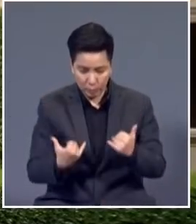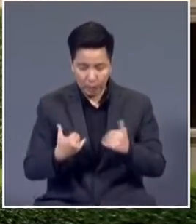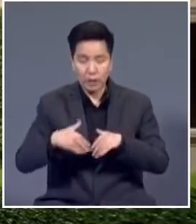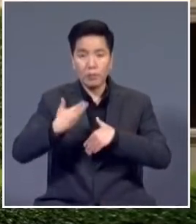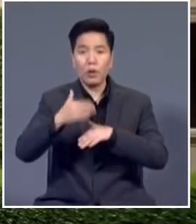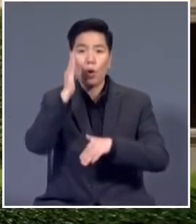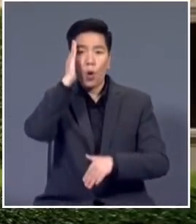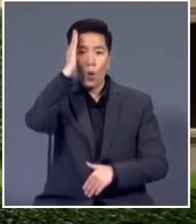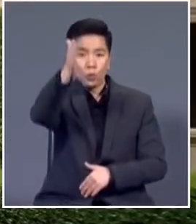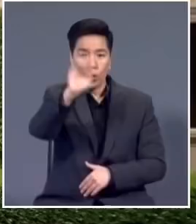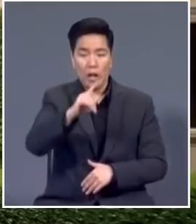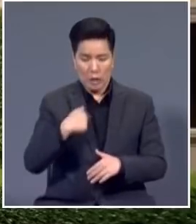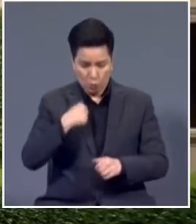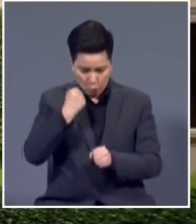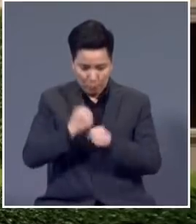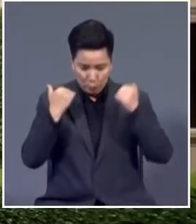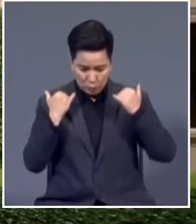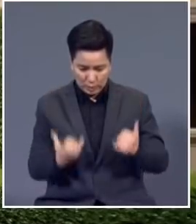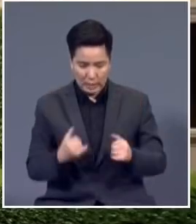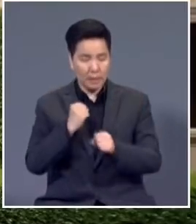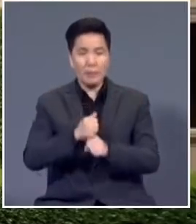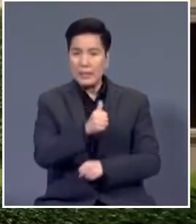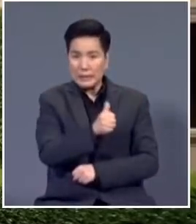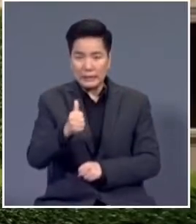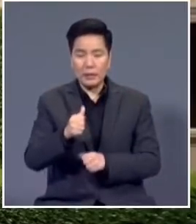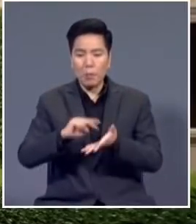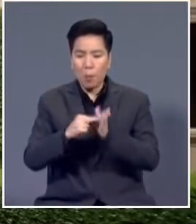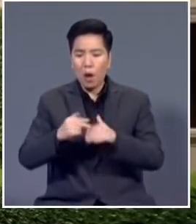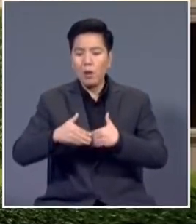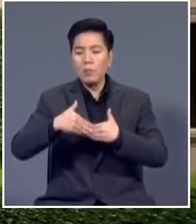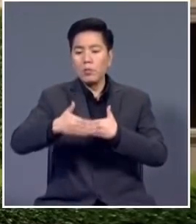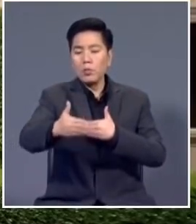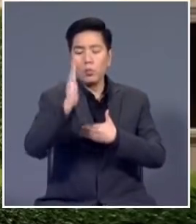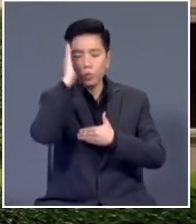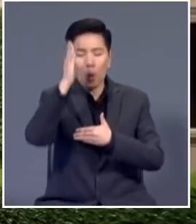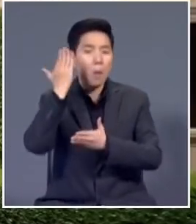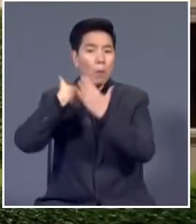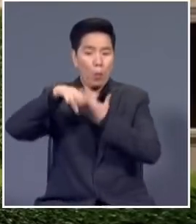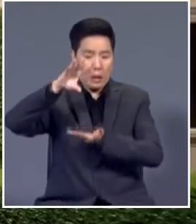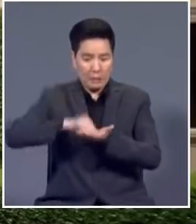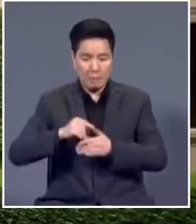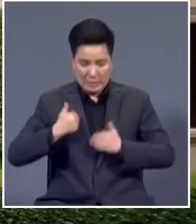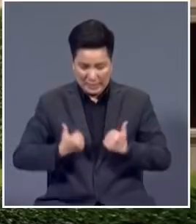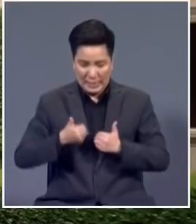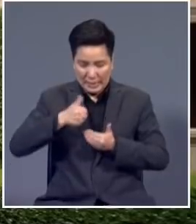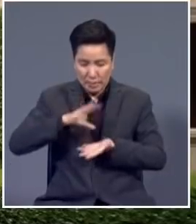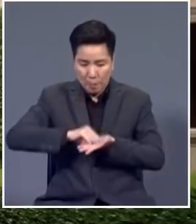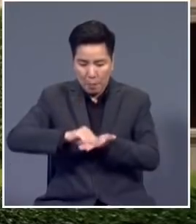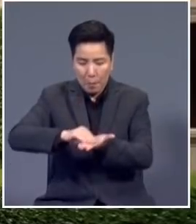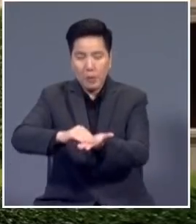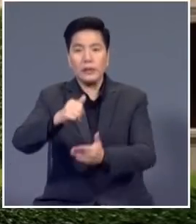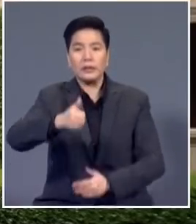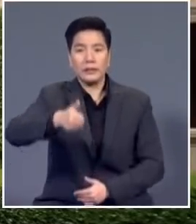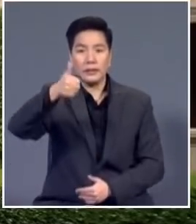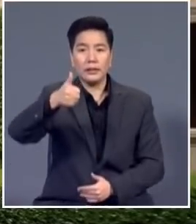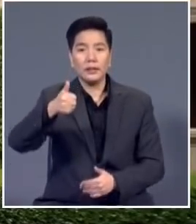อนาคตอย่างไรเราต้องทำปัจจุบันให้ดีที่สุดนะครับเพื่ออนาคตที่ดีประวัติศาสตร์ที่ดีในวันข้างหน้าเพราะนั้น